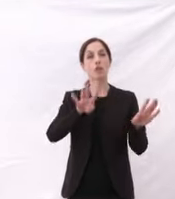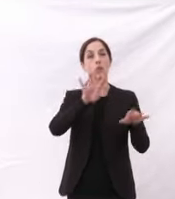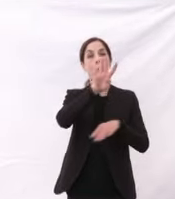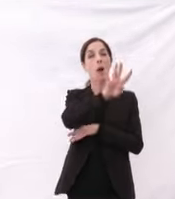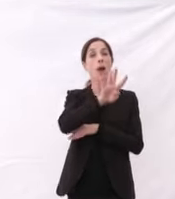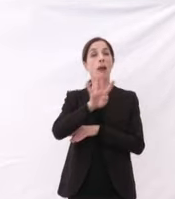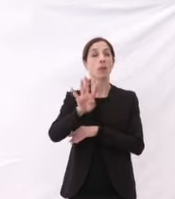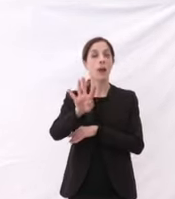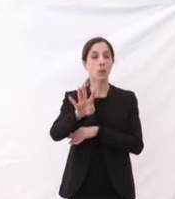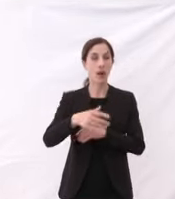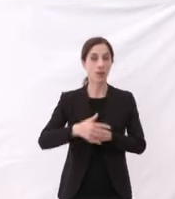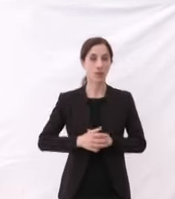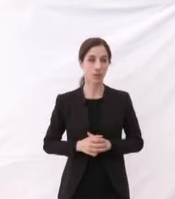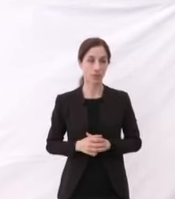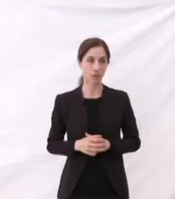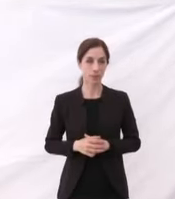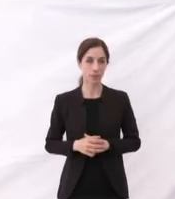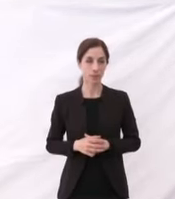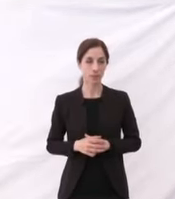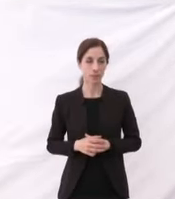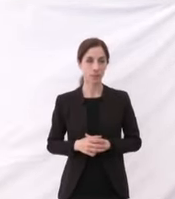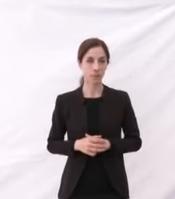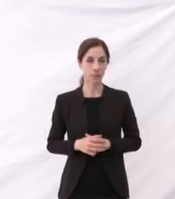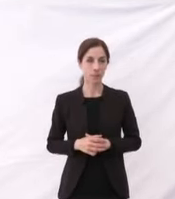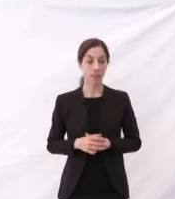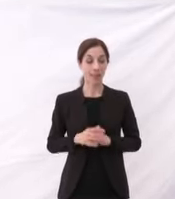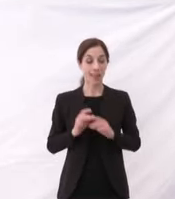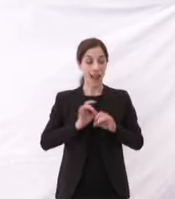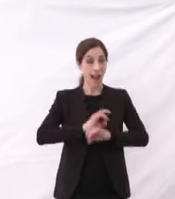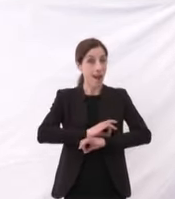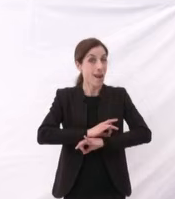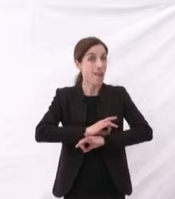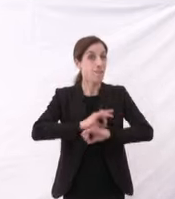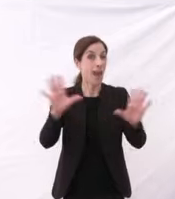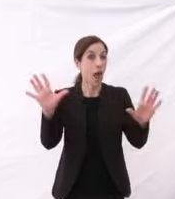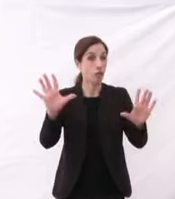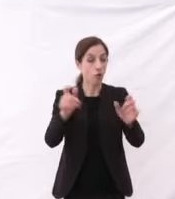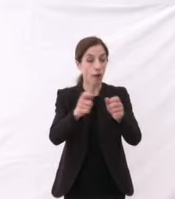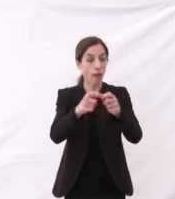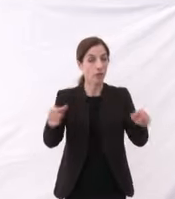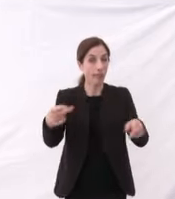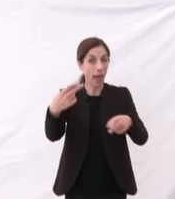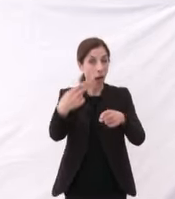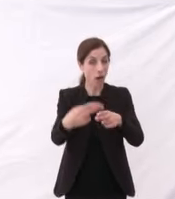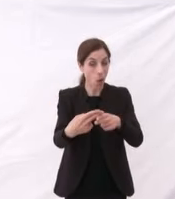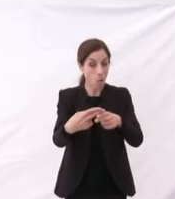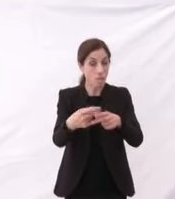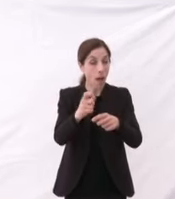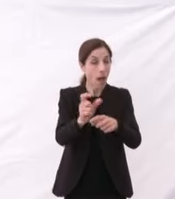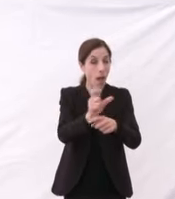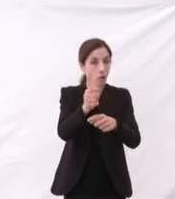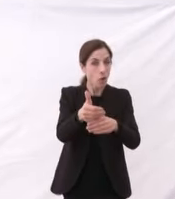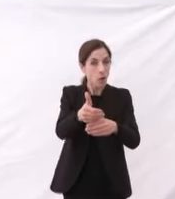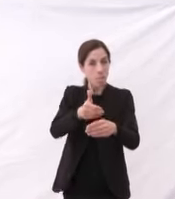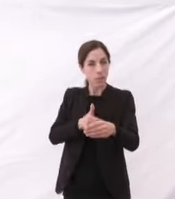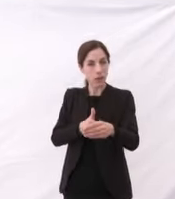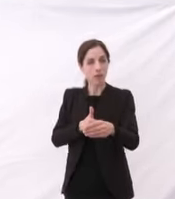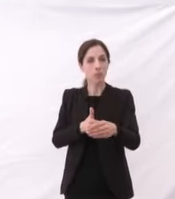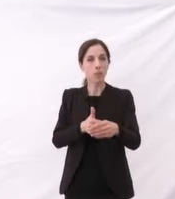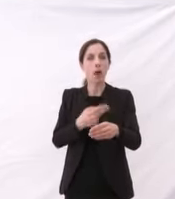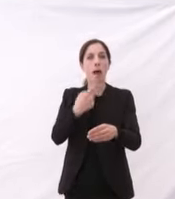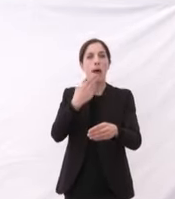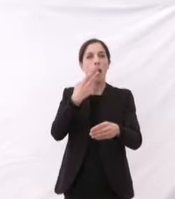1944, alla vigilia della liberazione di Roma dal